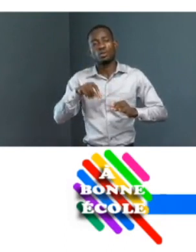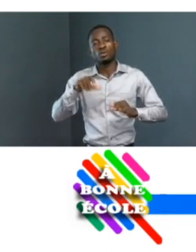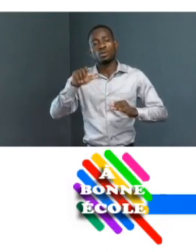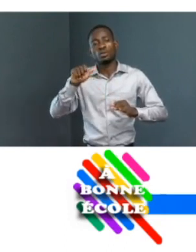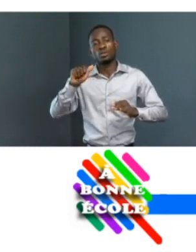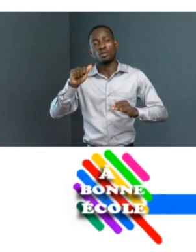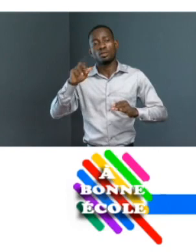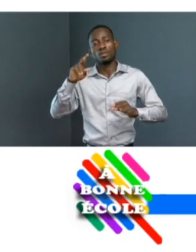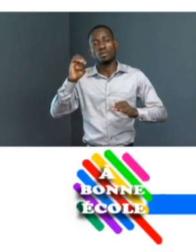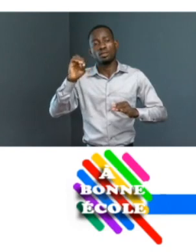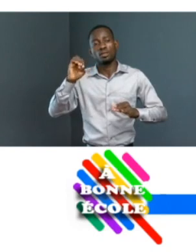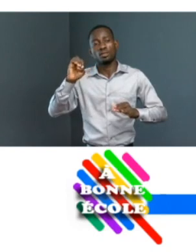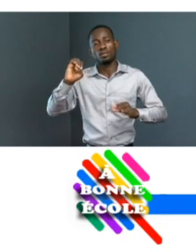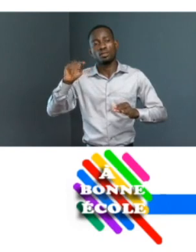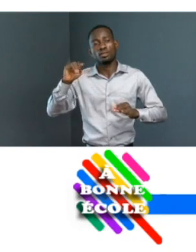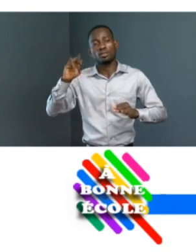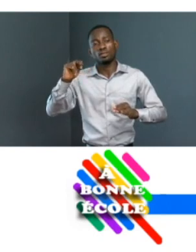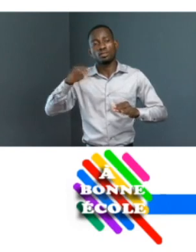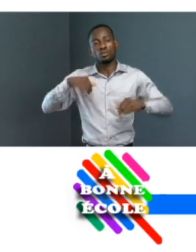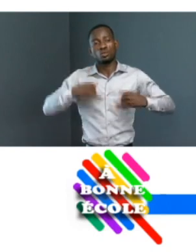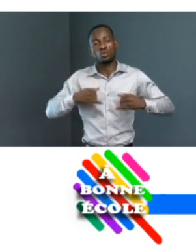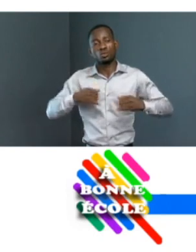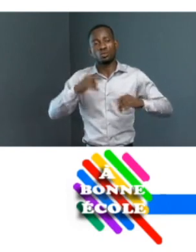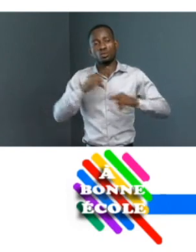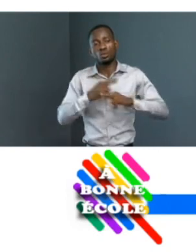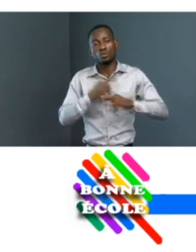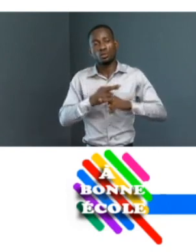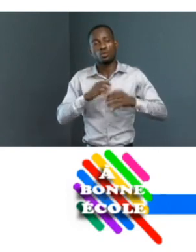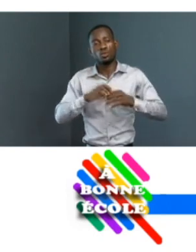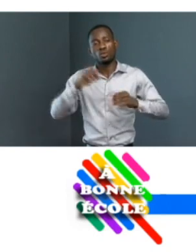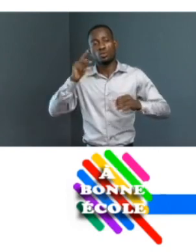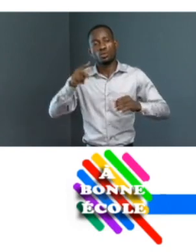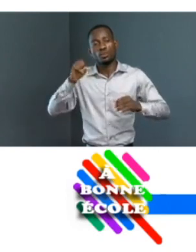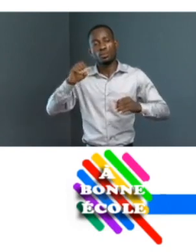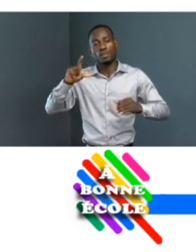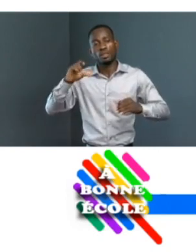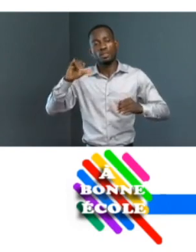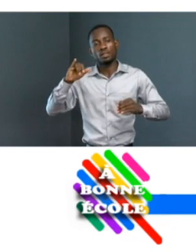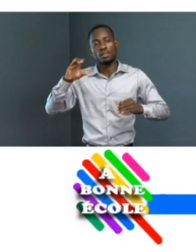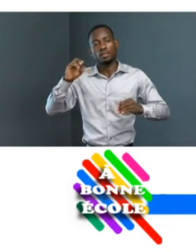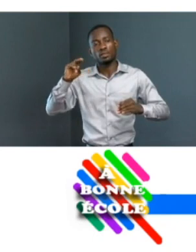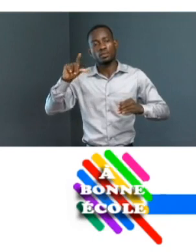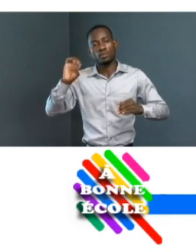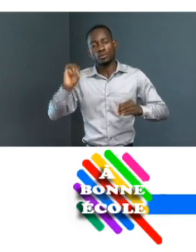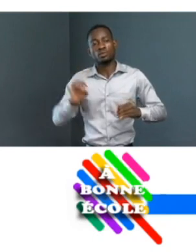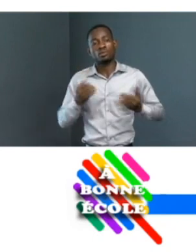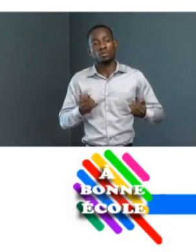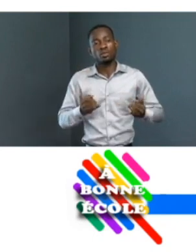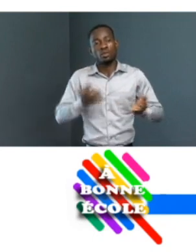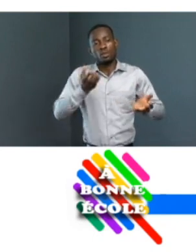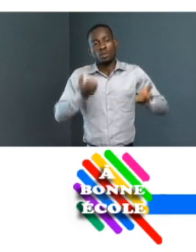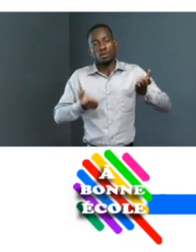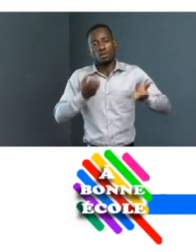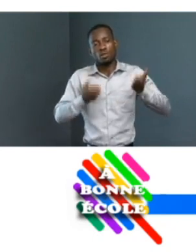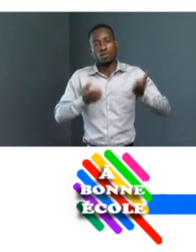rétine joue le rôle de pellicule. Nous venons de comparer l'œil